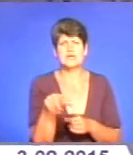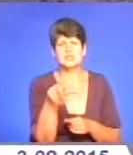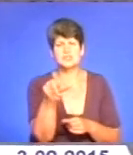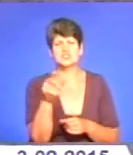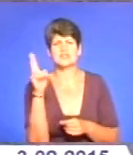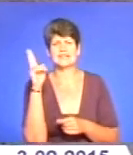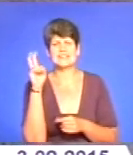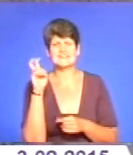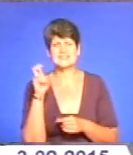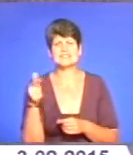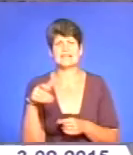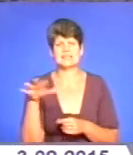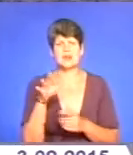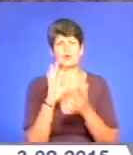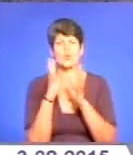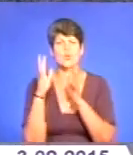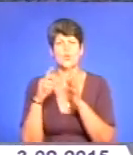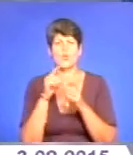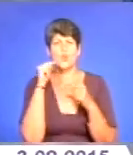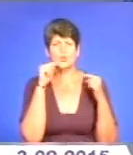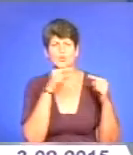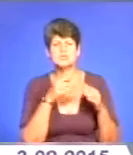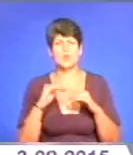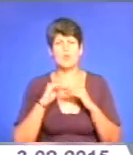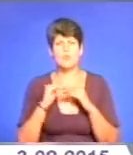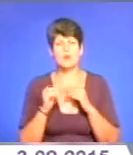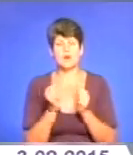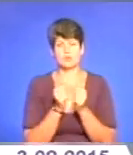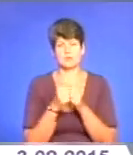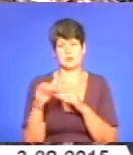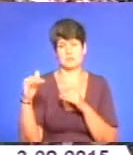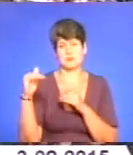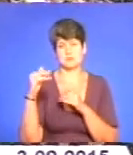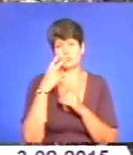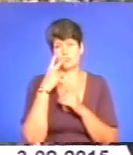200 гектарів кукурудзяного поля. Згодом на березі річки Горинь помітили одяг